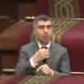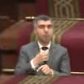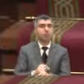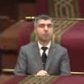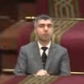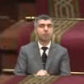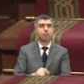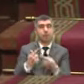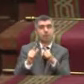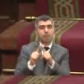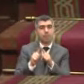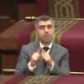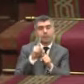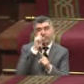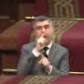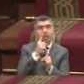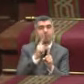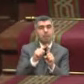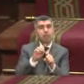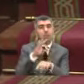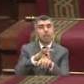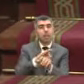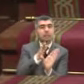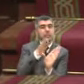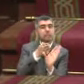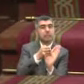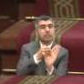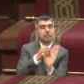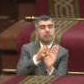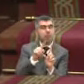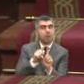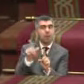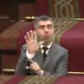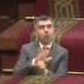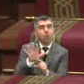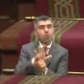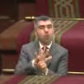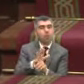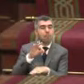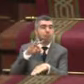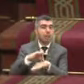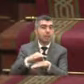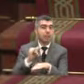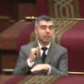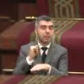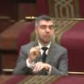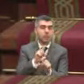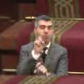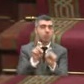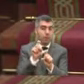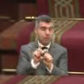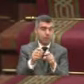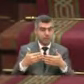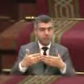النوع ديال التعذيب النفسي، لأنها تترك القرارات لآخر لحظة ويظل المواطن دائما موضع تساؤل. الان حنا في رمضان،